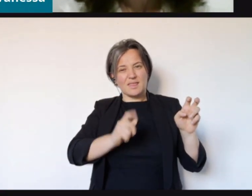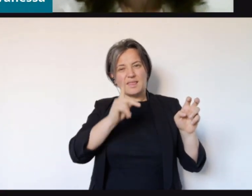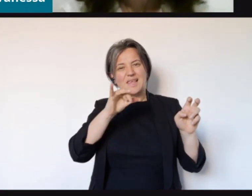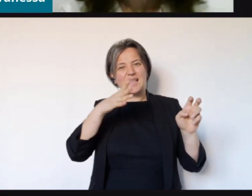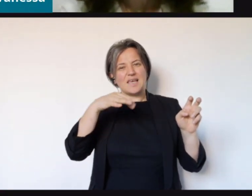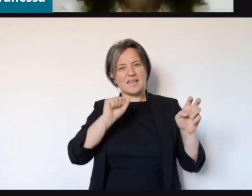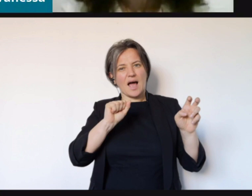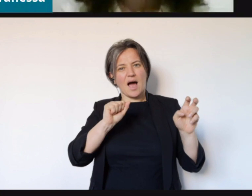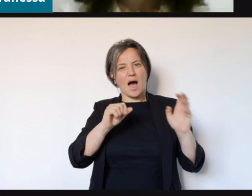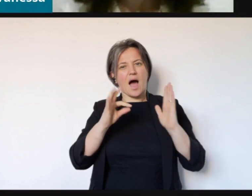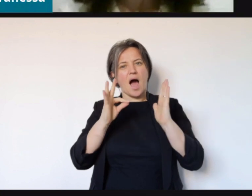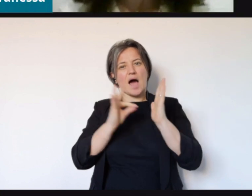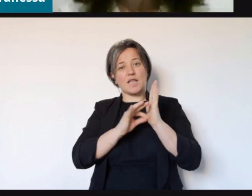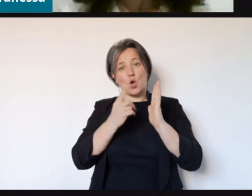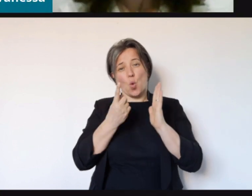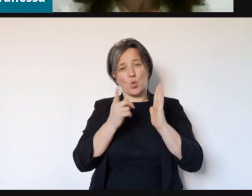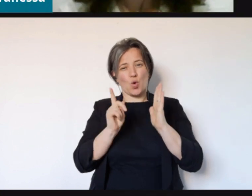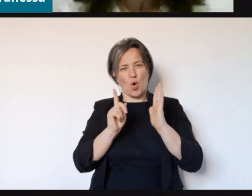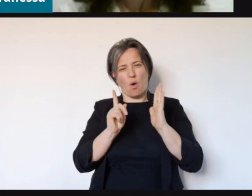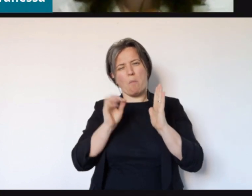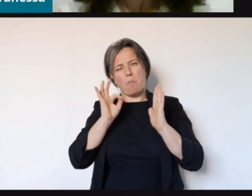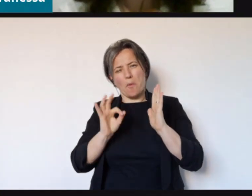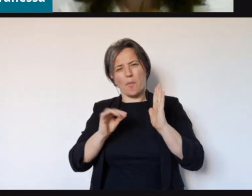all'articolo 3 più che all'articolo 1.